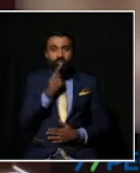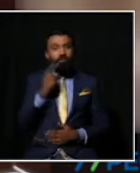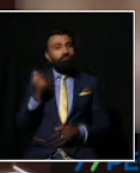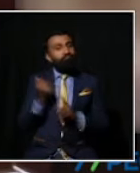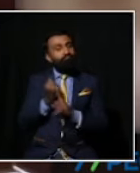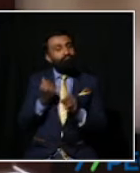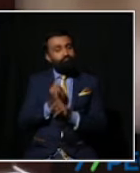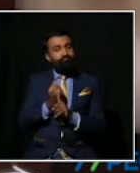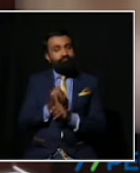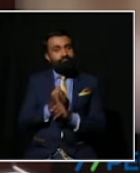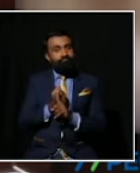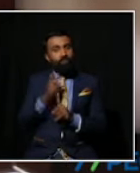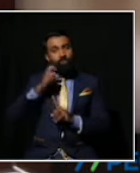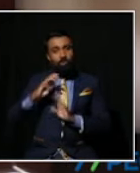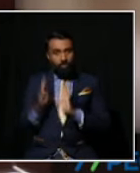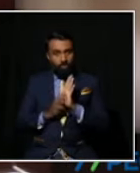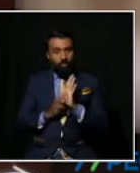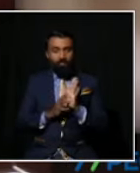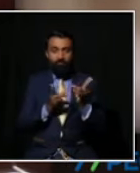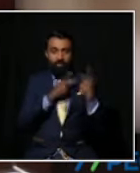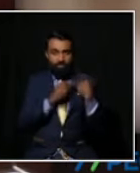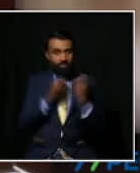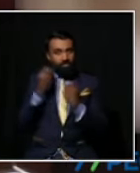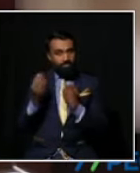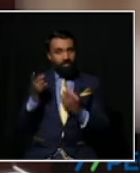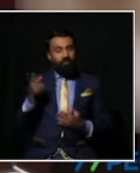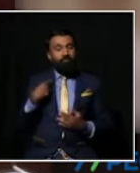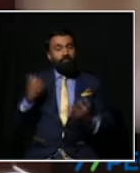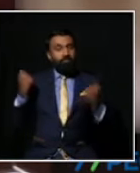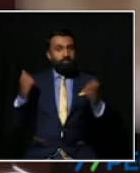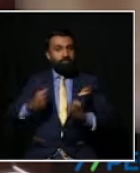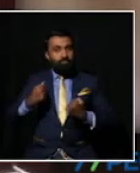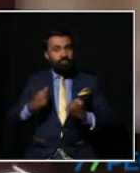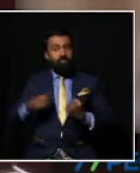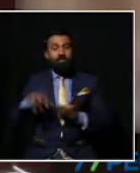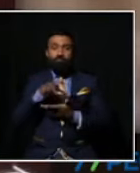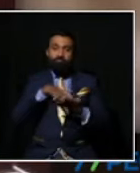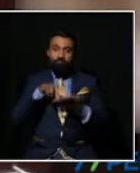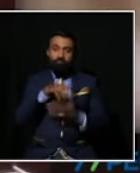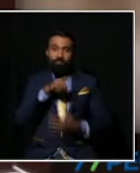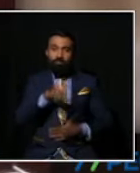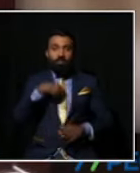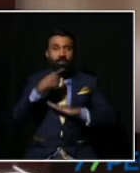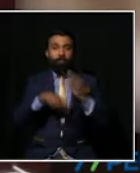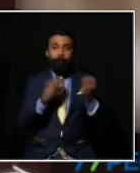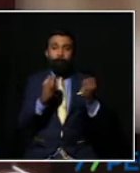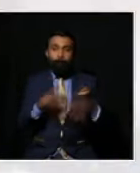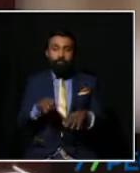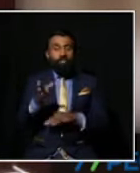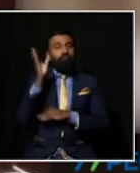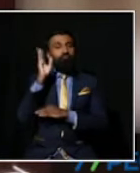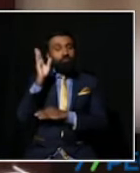පිළිබඳව කමිටුවක් පත් කරලා තියෙනවා. ඒකේ සභාපති ප්‍රමුඛ සංයුතිය මේ රට බංකොලොත් කරන්න අත උස්සපු